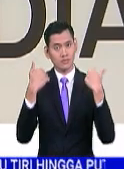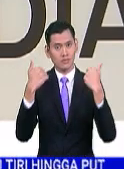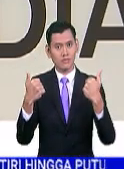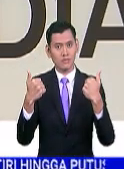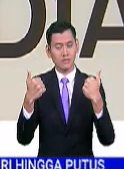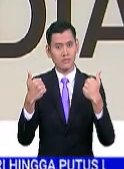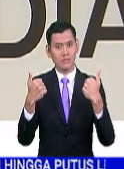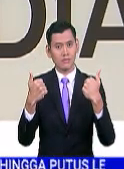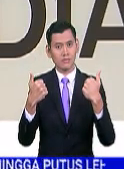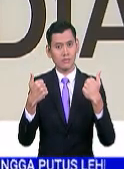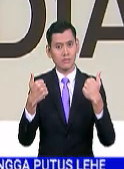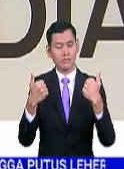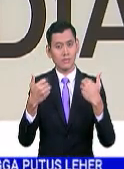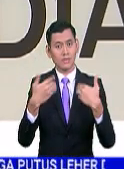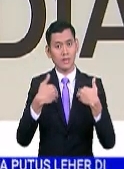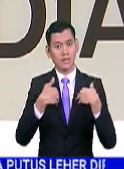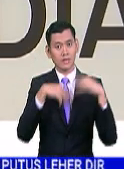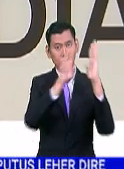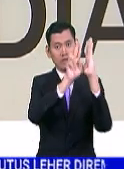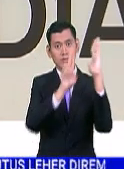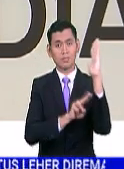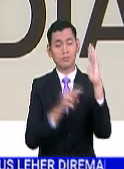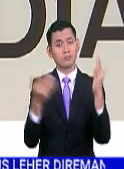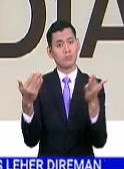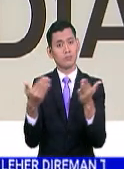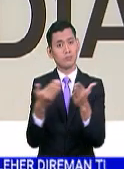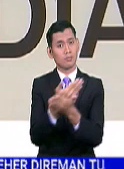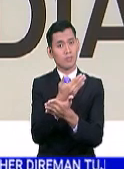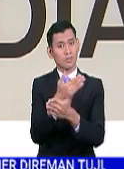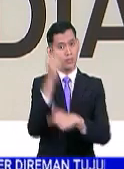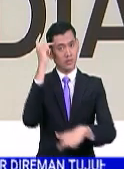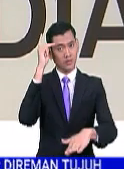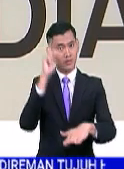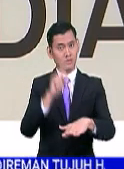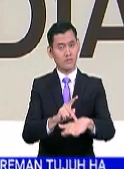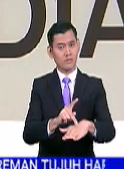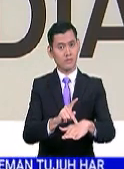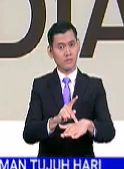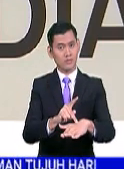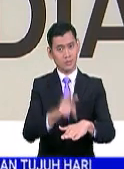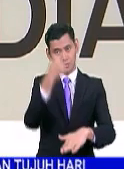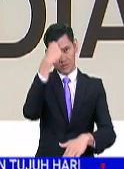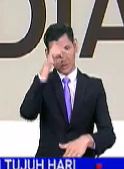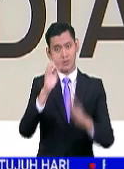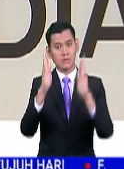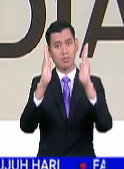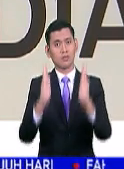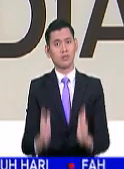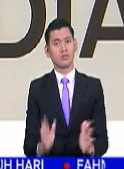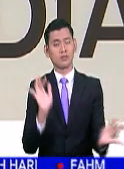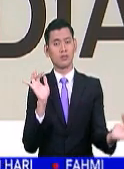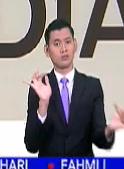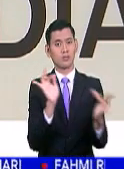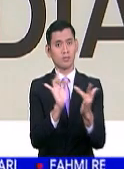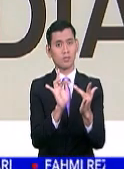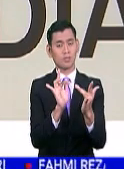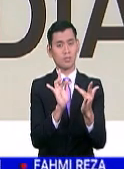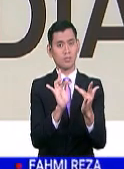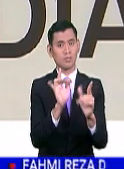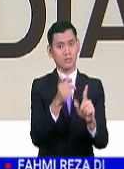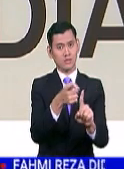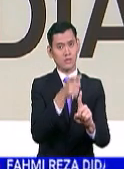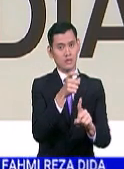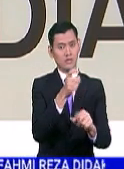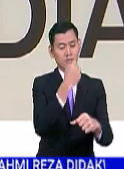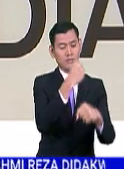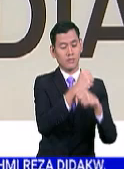mana satu protokol baru telah dikenalkan dan bagi mereka yang kontak rapat di kalangan healthcare workers, pekerja